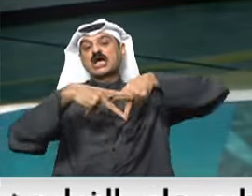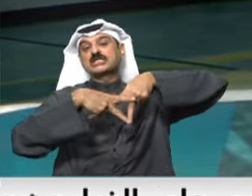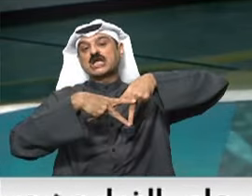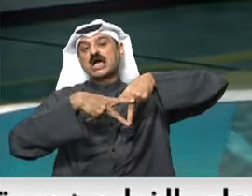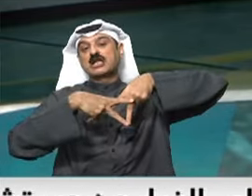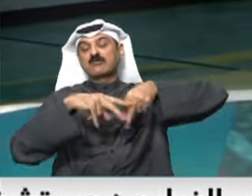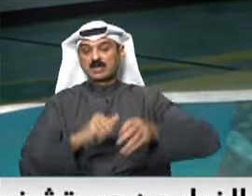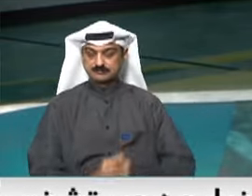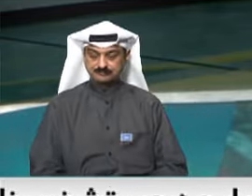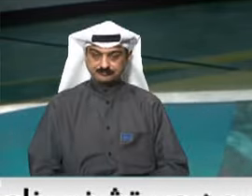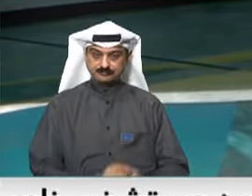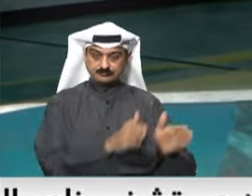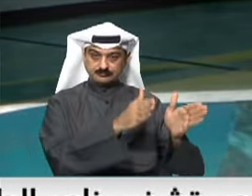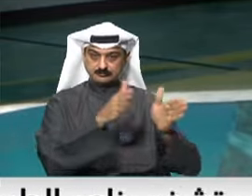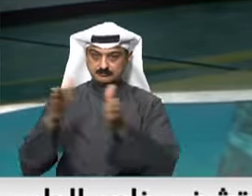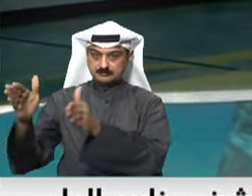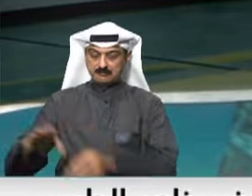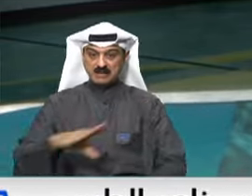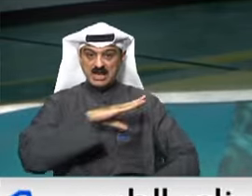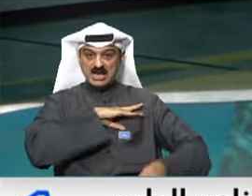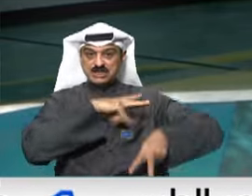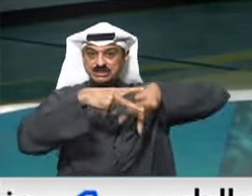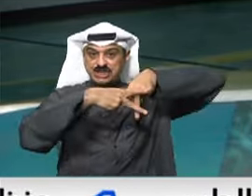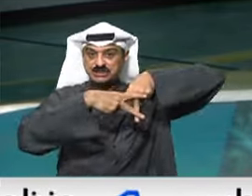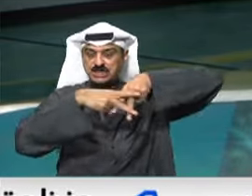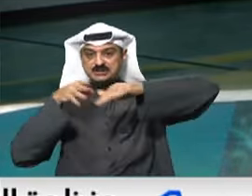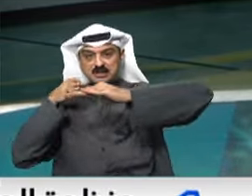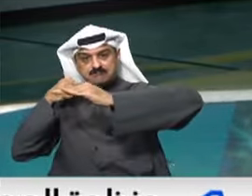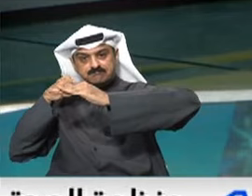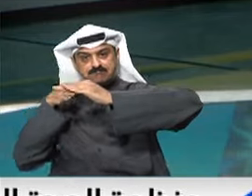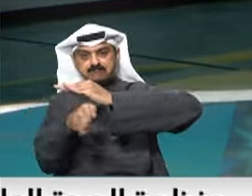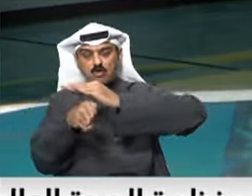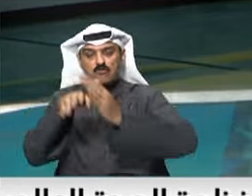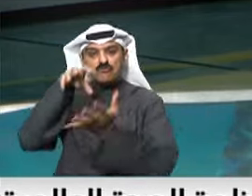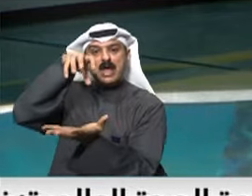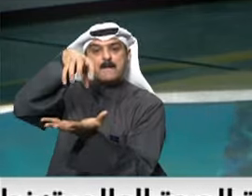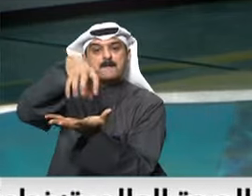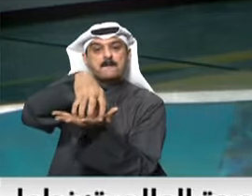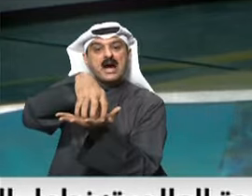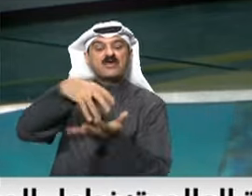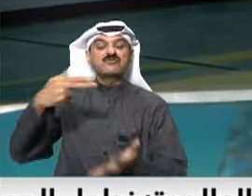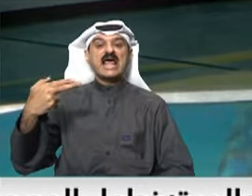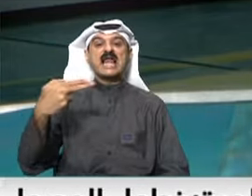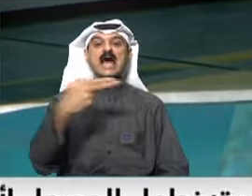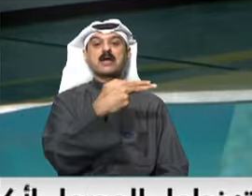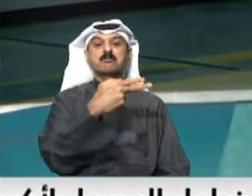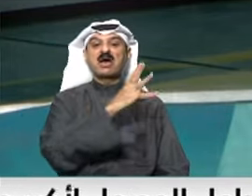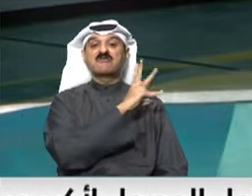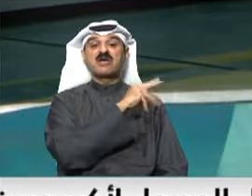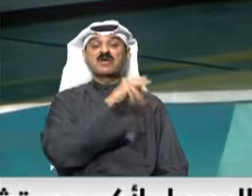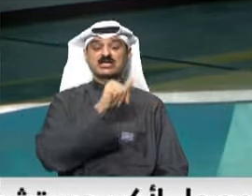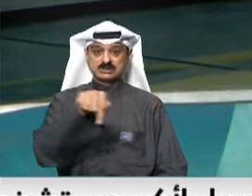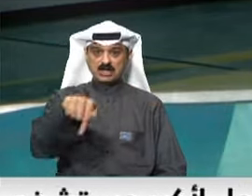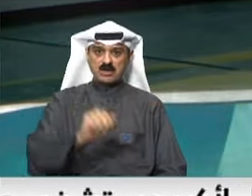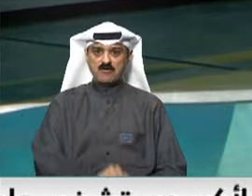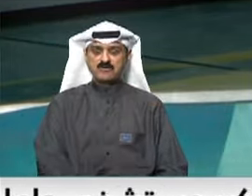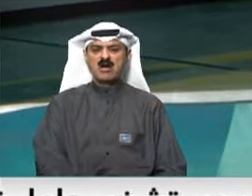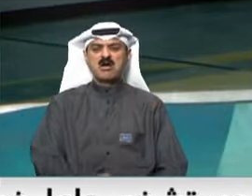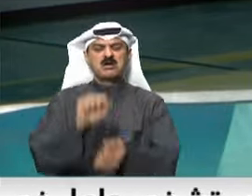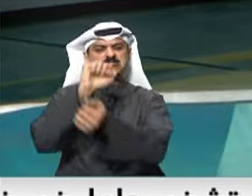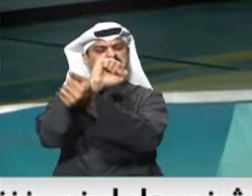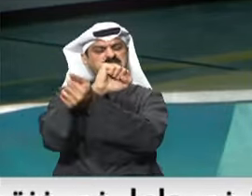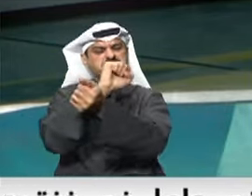كما اقتحمت قوات الاحتلال الإسرائيلي فجر اليوم الجمعة مناطق متفرقة في الضفة الغربية المحتلة واعتقلت